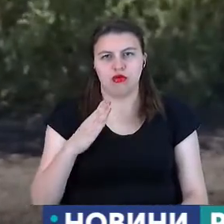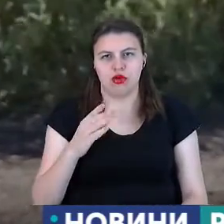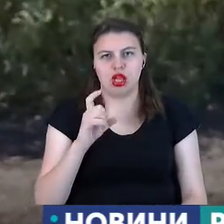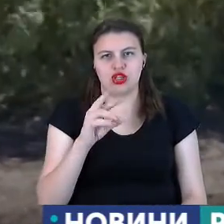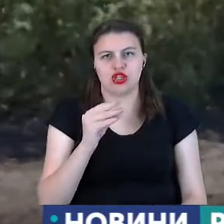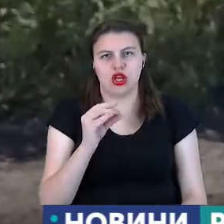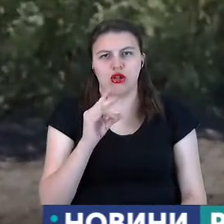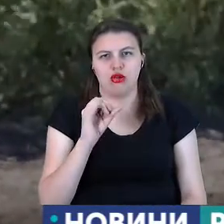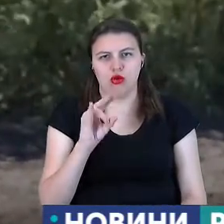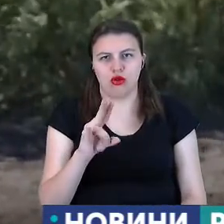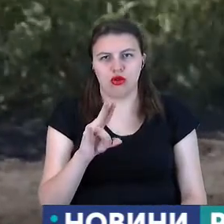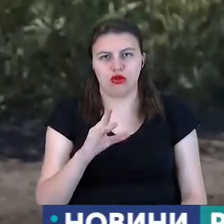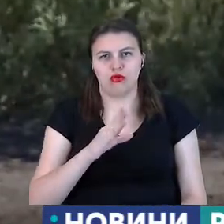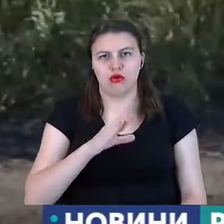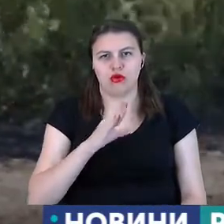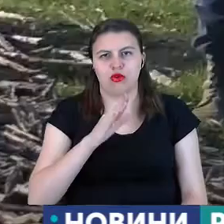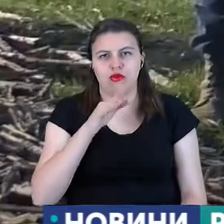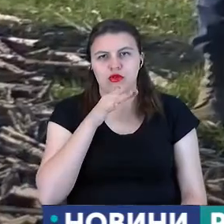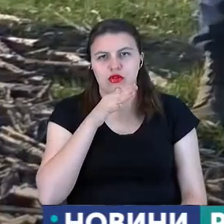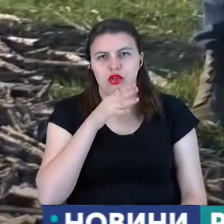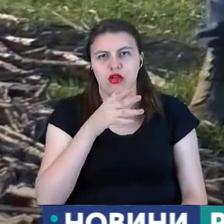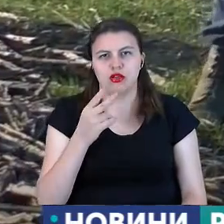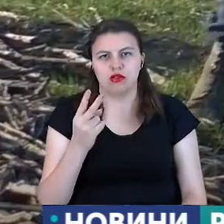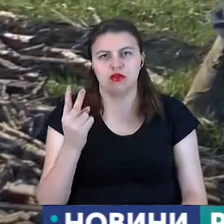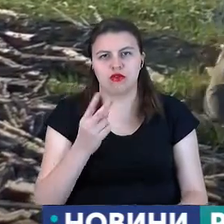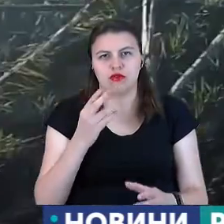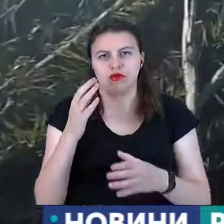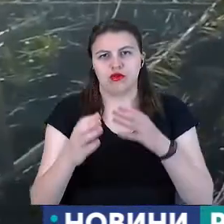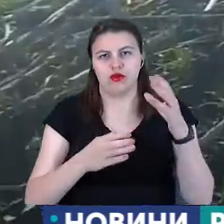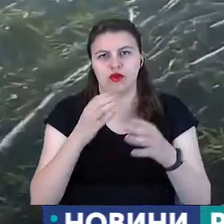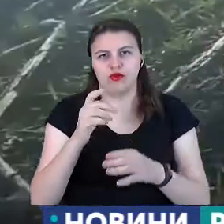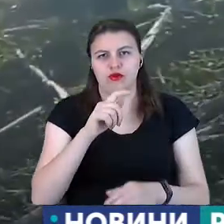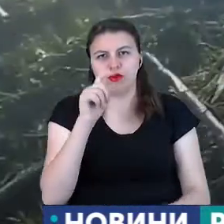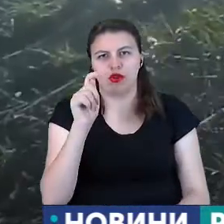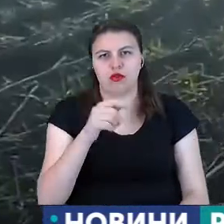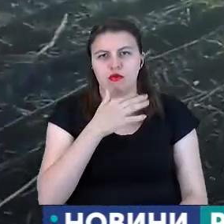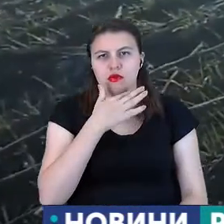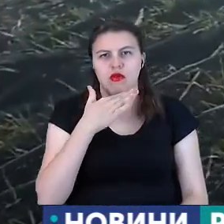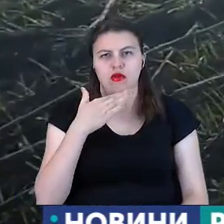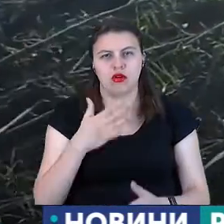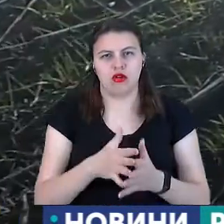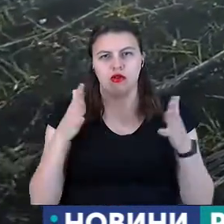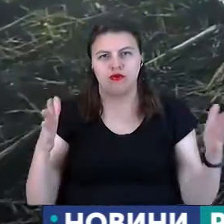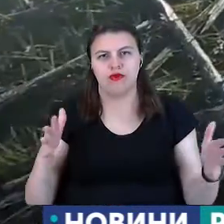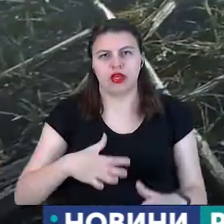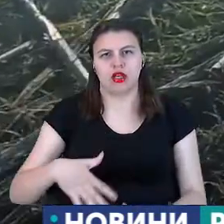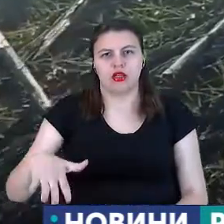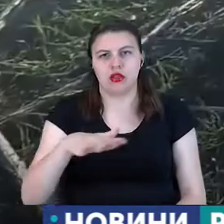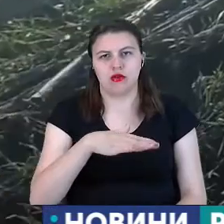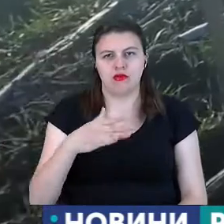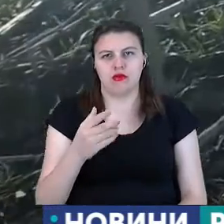війни зі снарядами. Тому їх тут багато, і вони розкидані на дуже великі території. Ми не розуміємо, вони 75 років